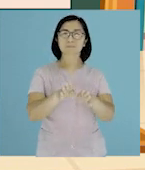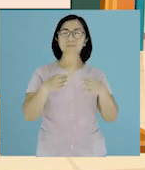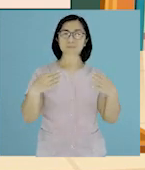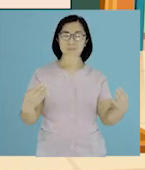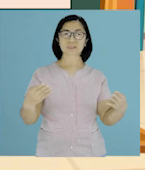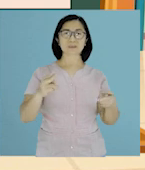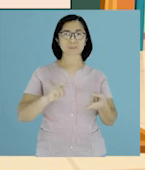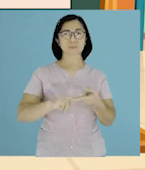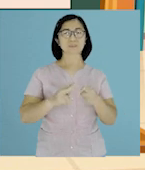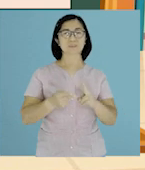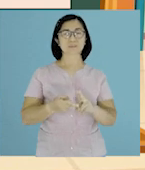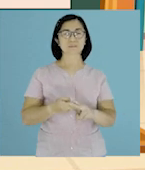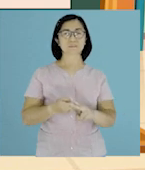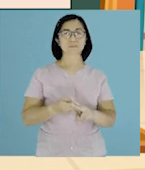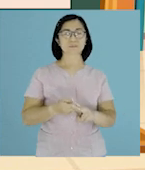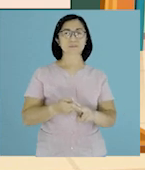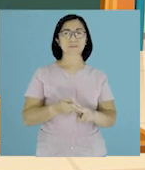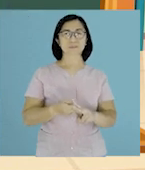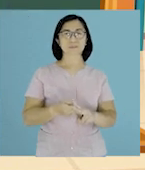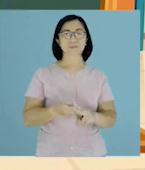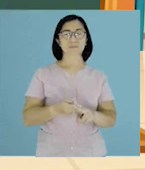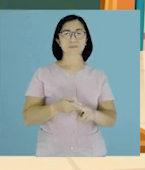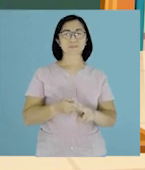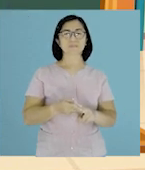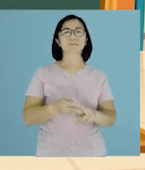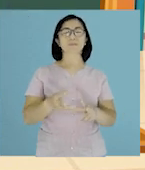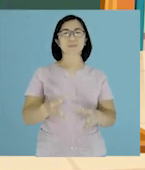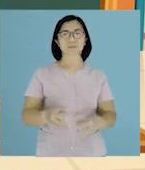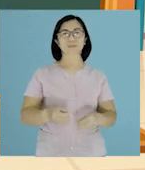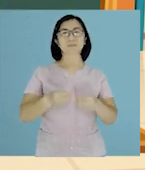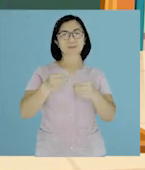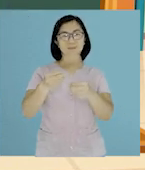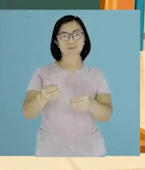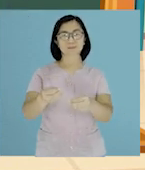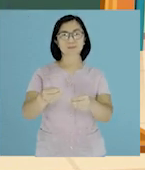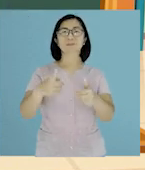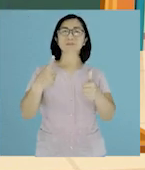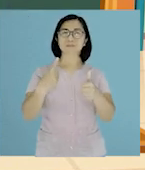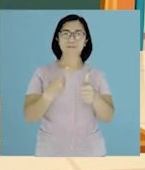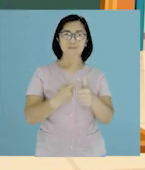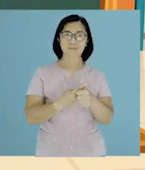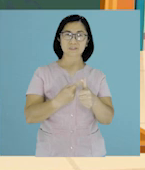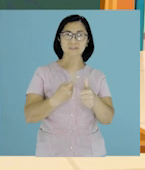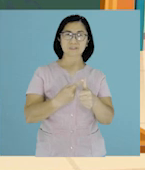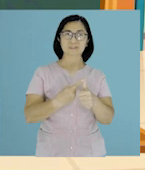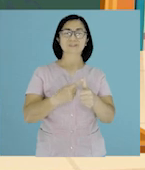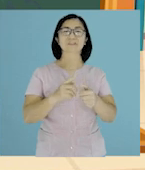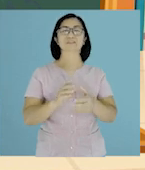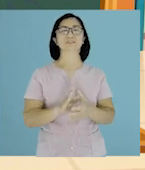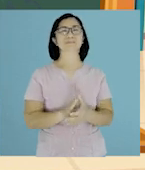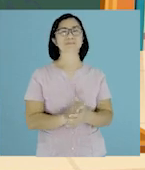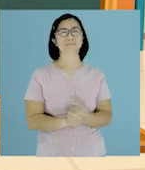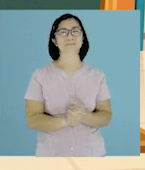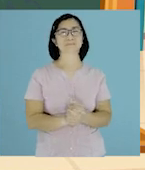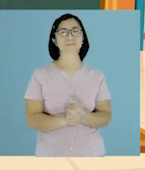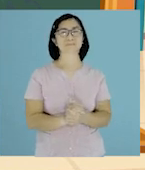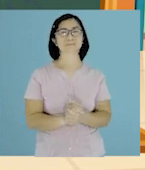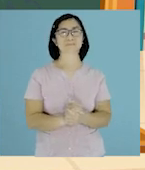ang pinakamalaking numero. Kaya, ilalagay natin siya sa unahan.